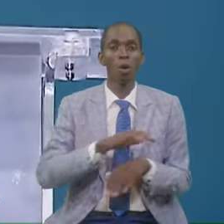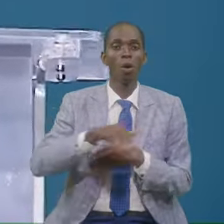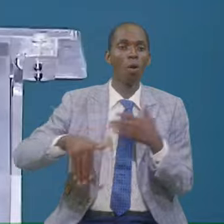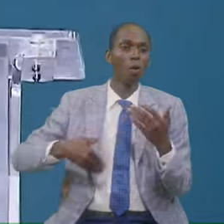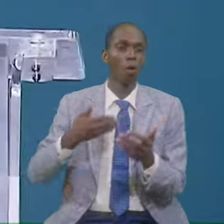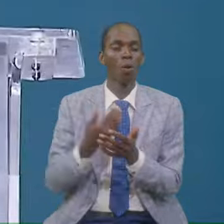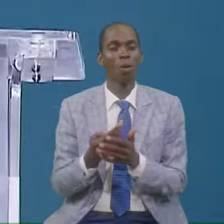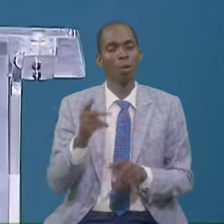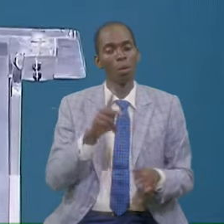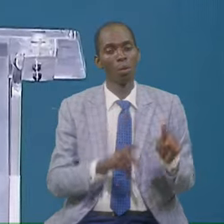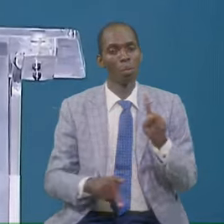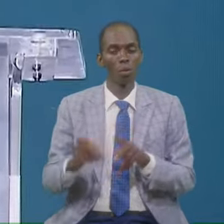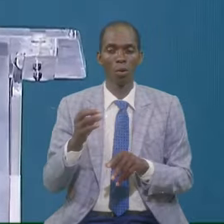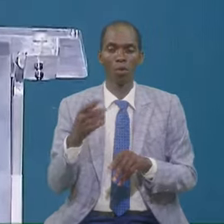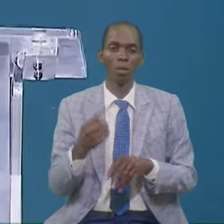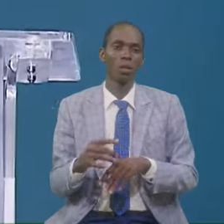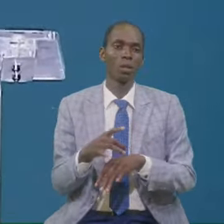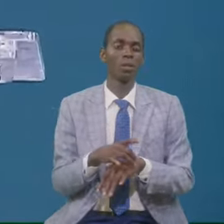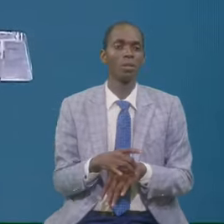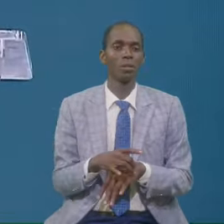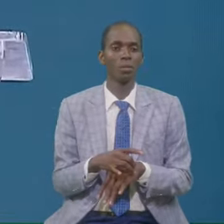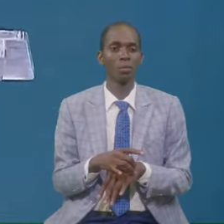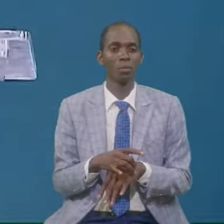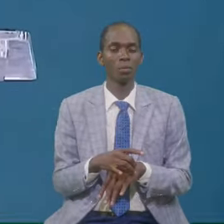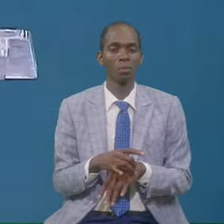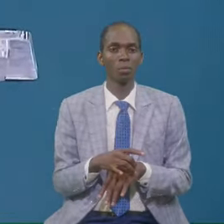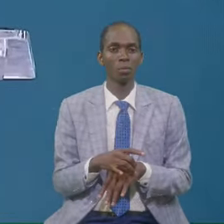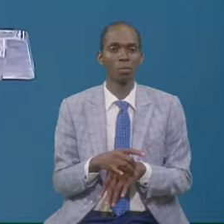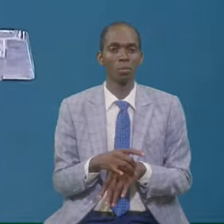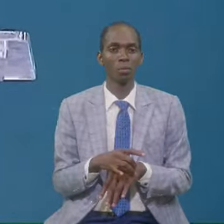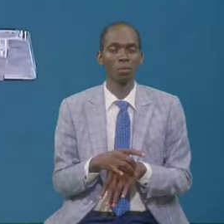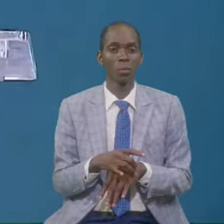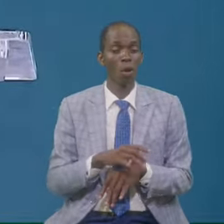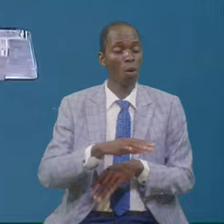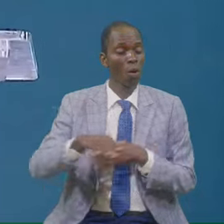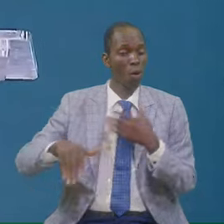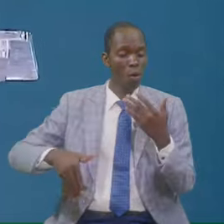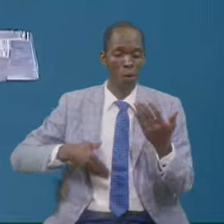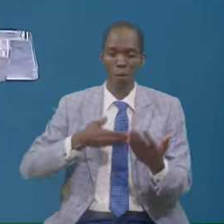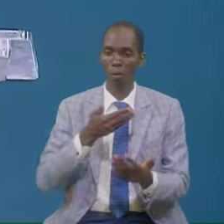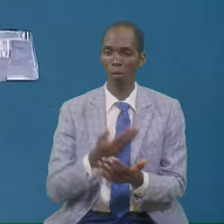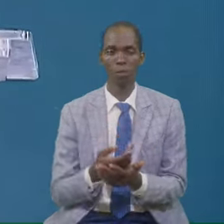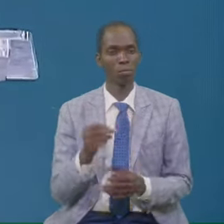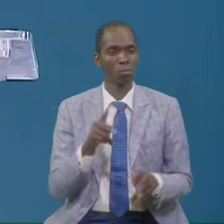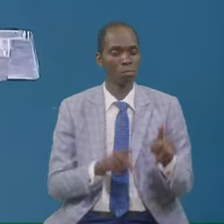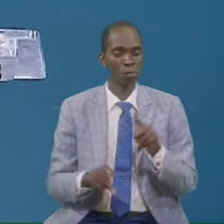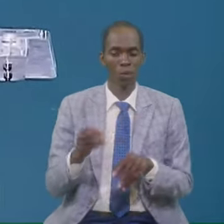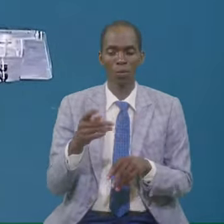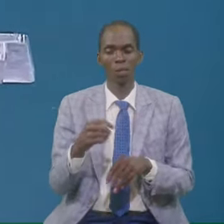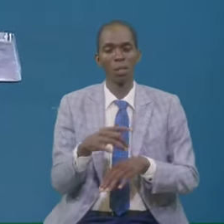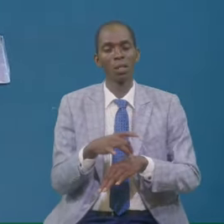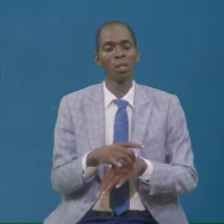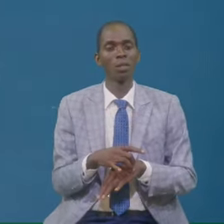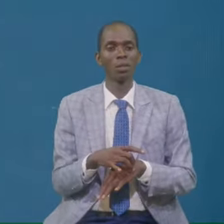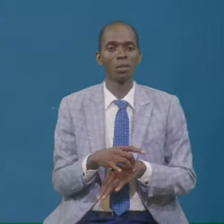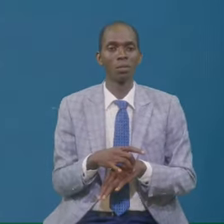the earth. భూదిగంత నివాసులారా. All the ends of the earth. భూదిగంత